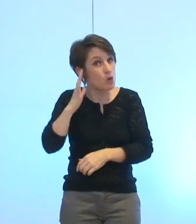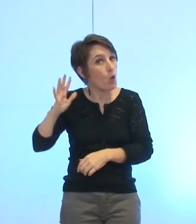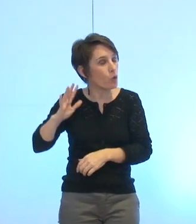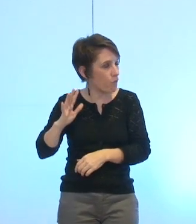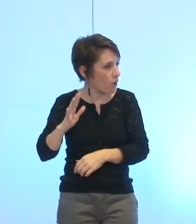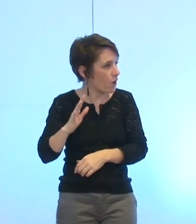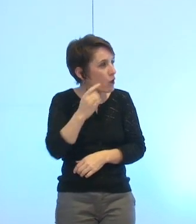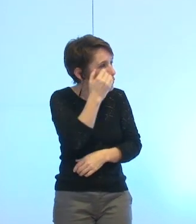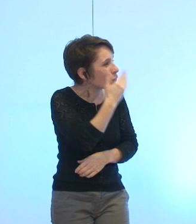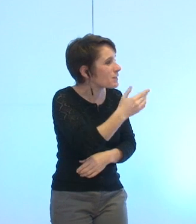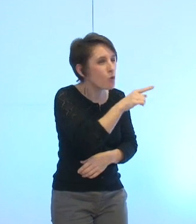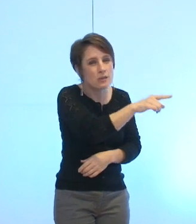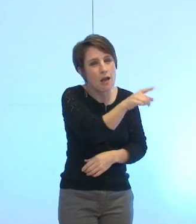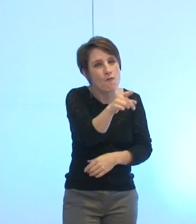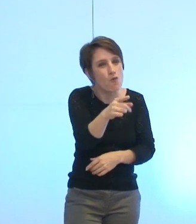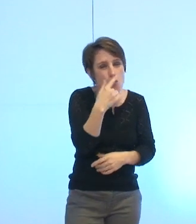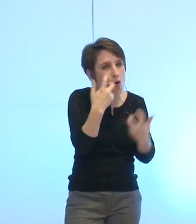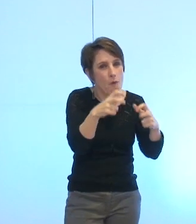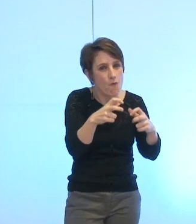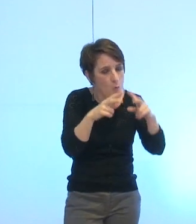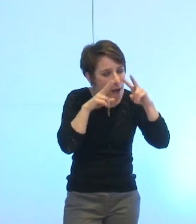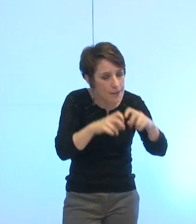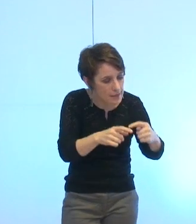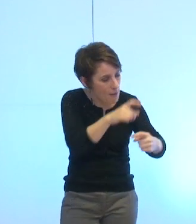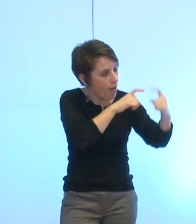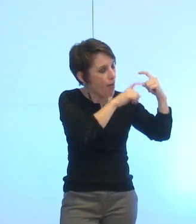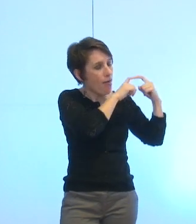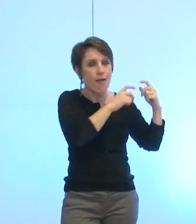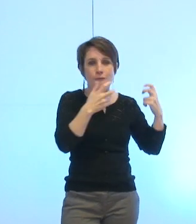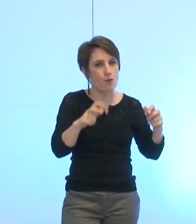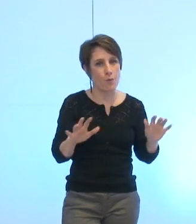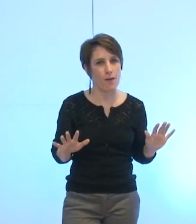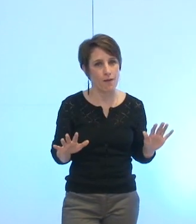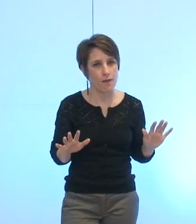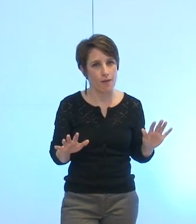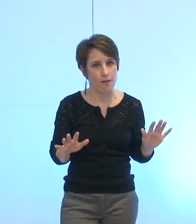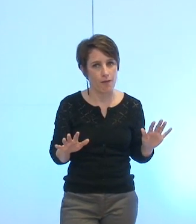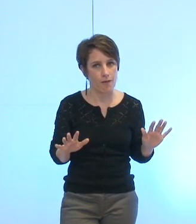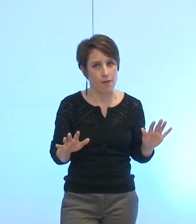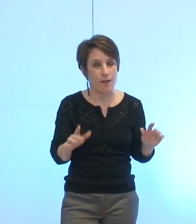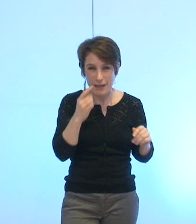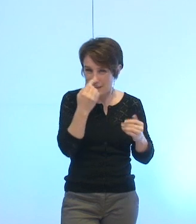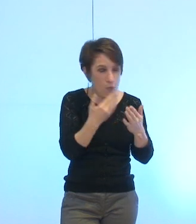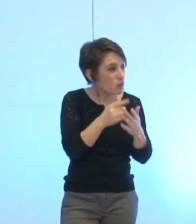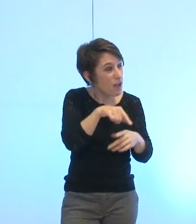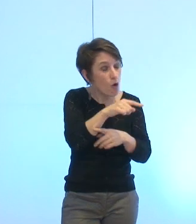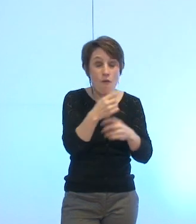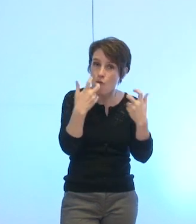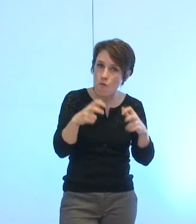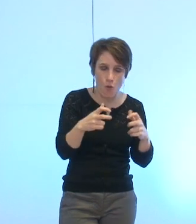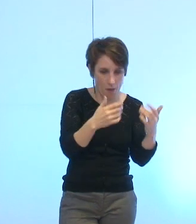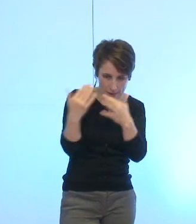période d'examen voilà pourquoi vous ne voulez pas prendre l'ensemble du périmètre du budget principal et budget